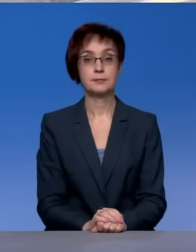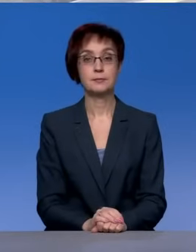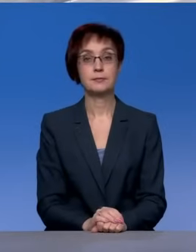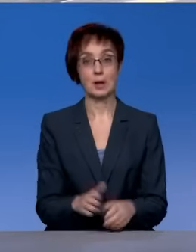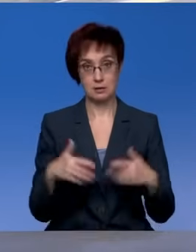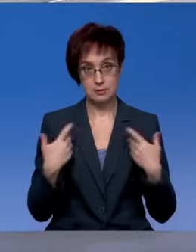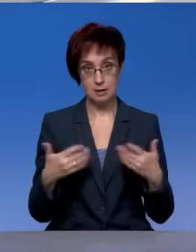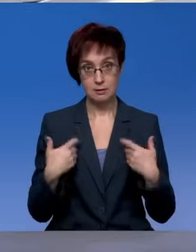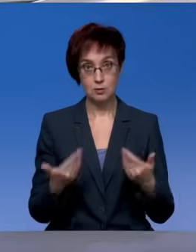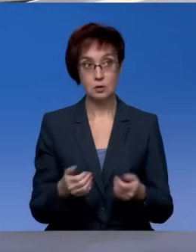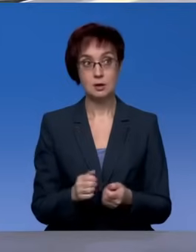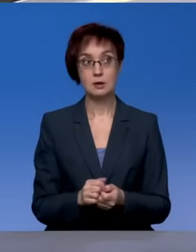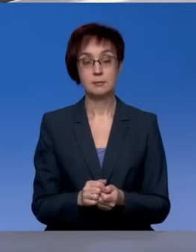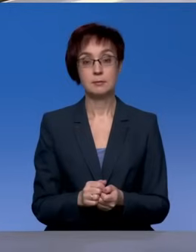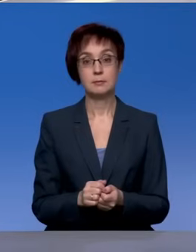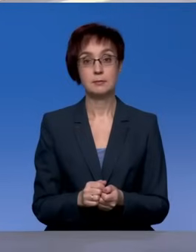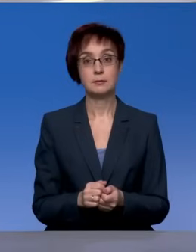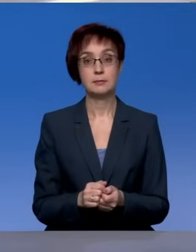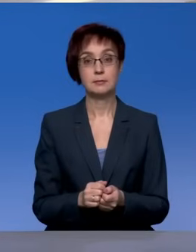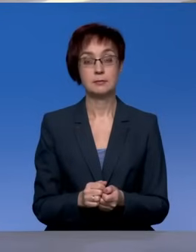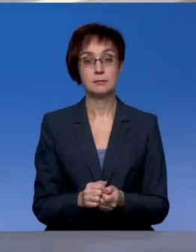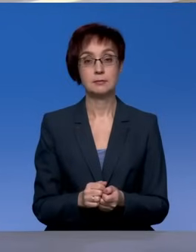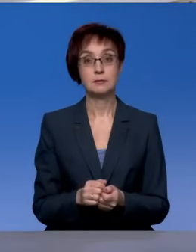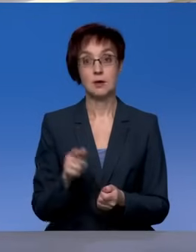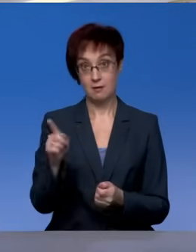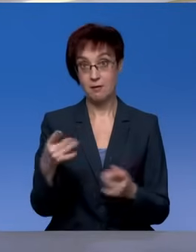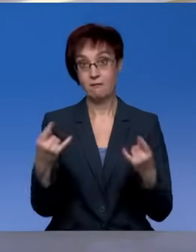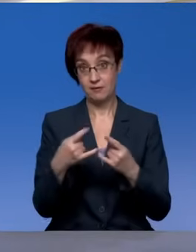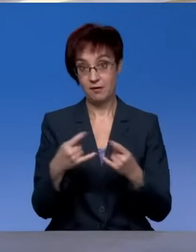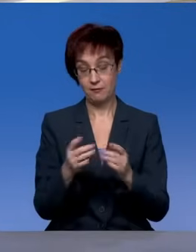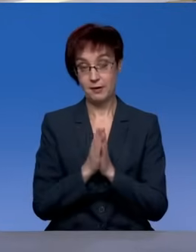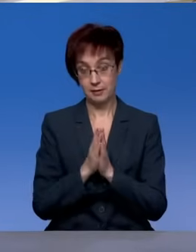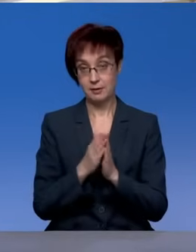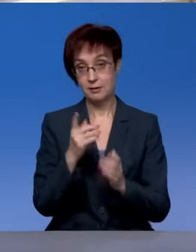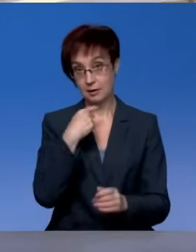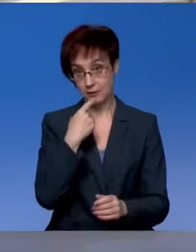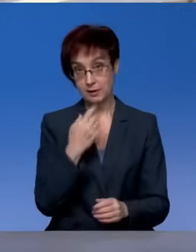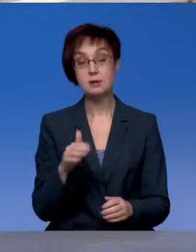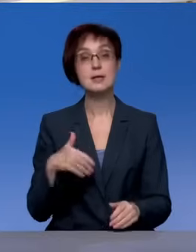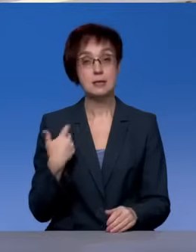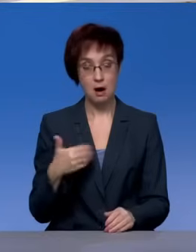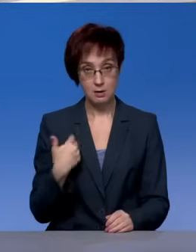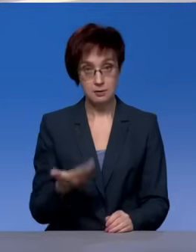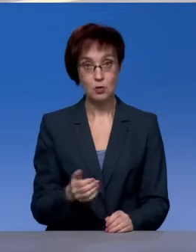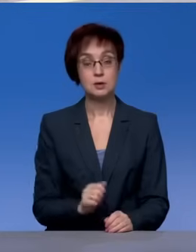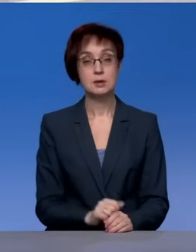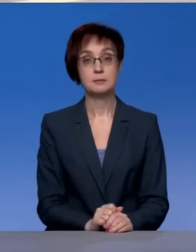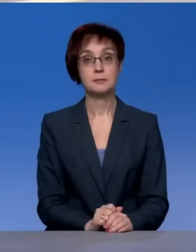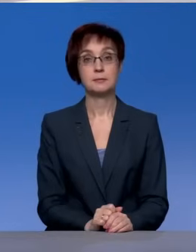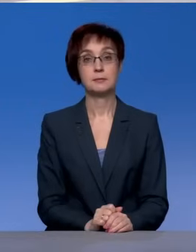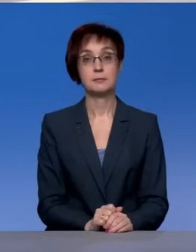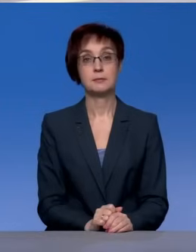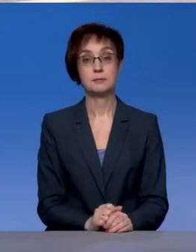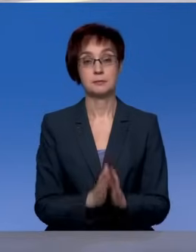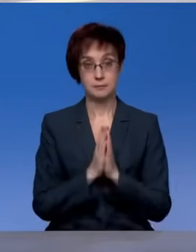Здравствуйте. Да, Людмила, вы в эфире. Ага, здравствуйте. Вот скажите,